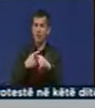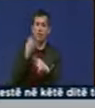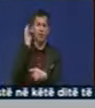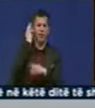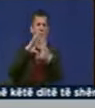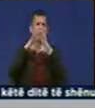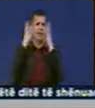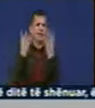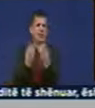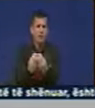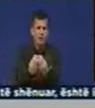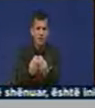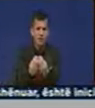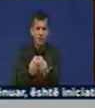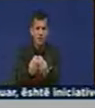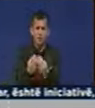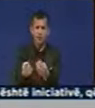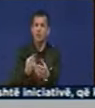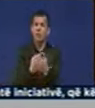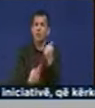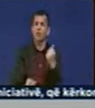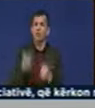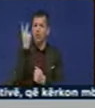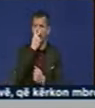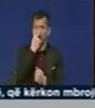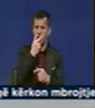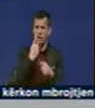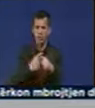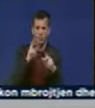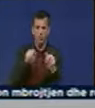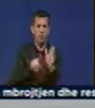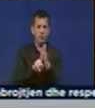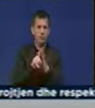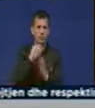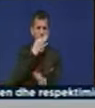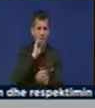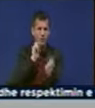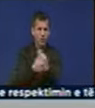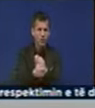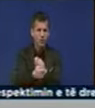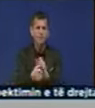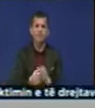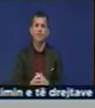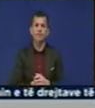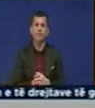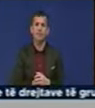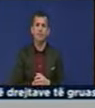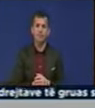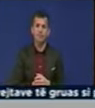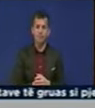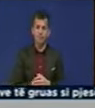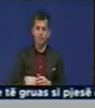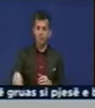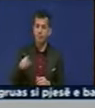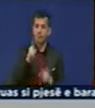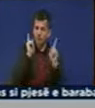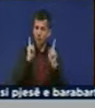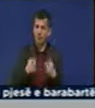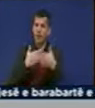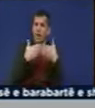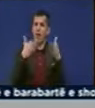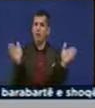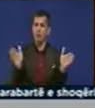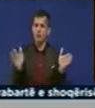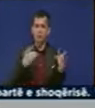përgjithësi, kanë humbur kuptimin dhe ka progres në këtë drejtim. Për të qenë të sinqertë,